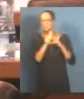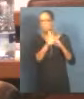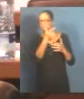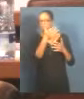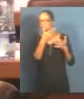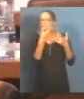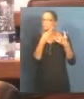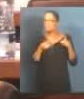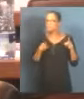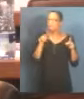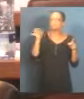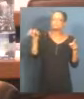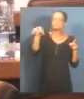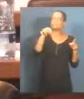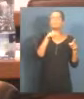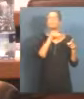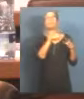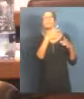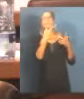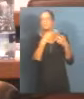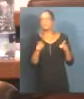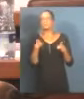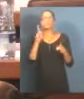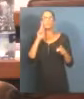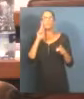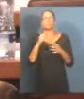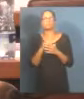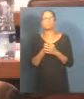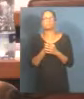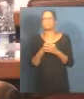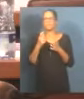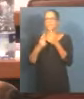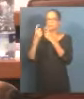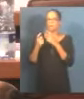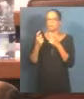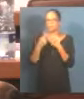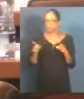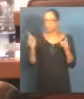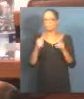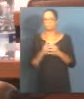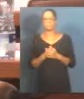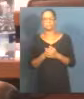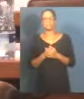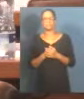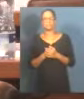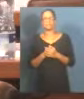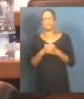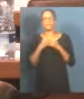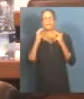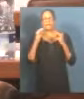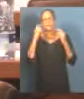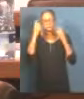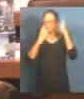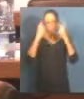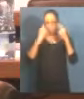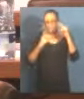martiniquaise. Différentes dans ce sens que, d'une part, ce n'est pas la même histoire, ce n'est pas le même niveau de réflexion, et